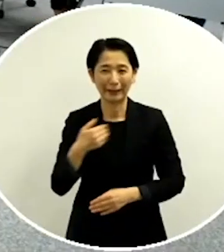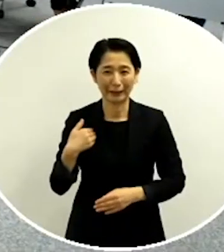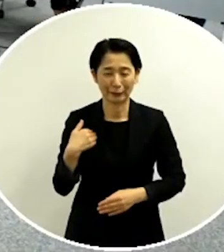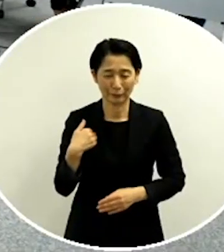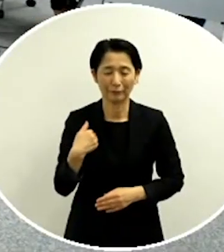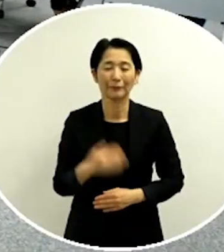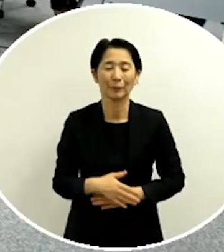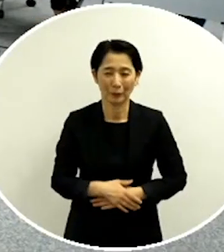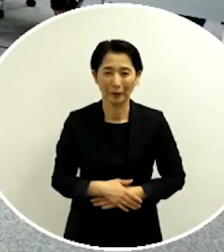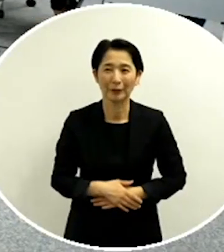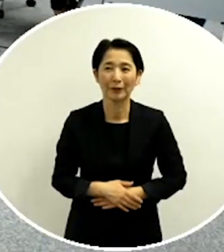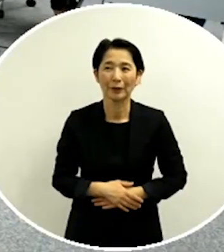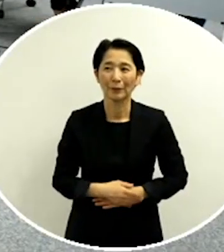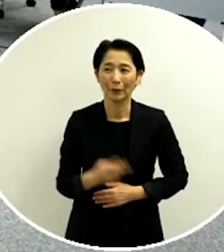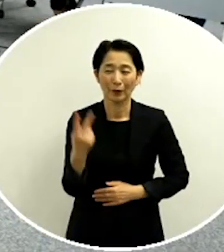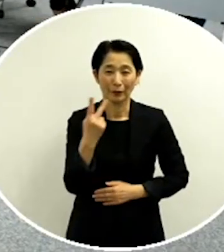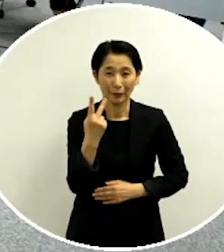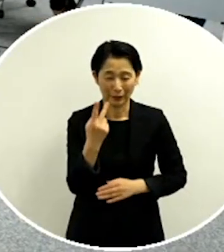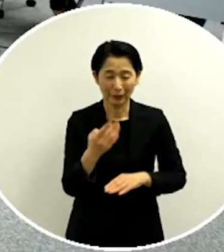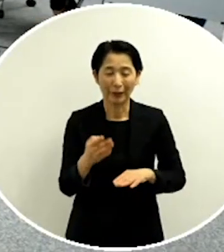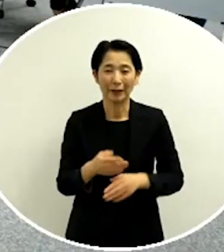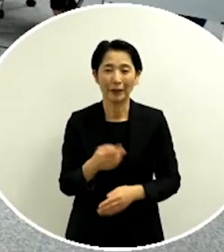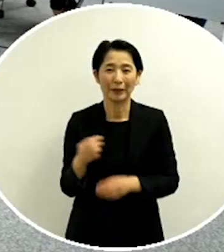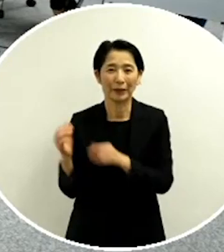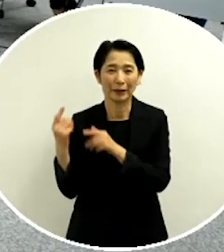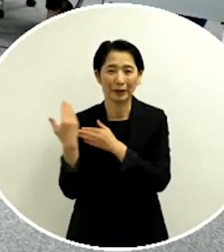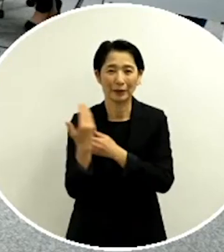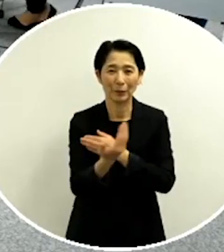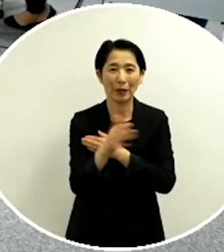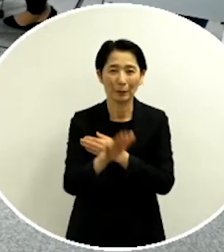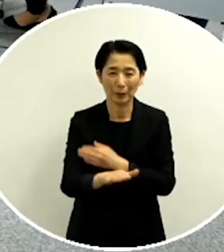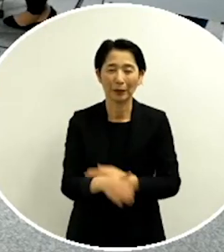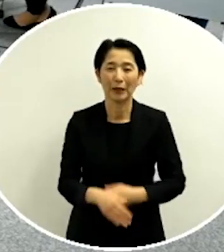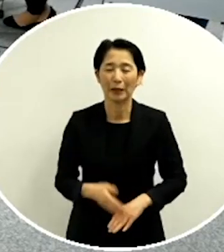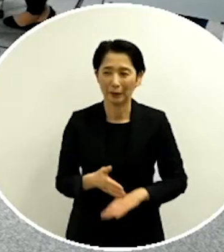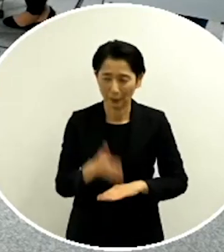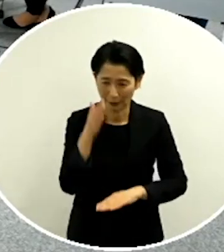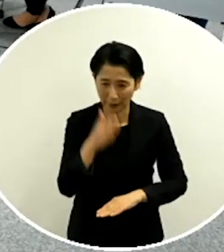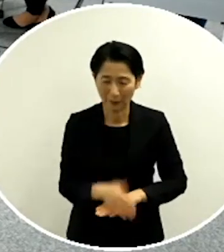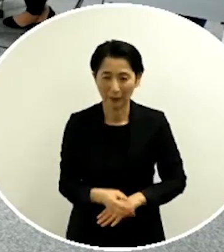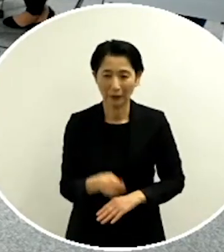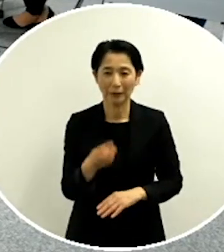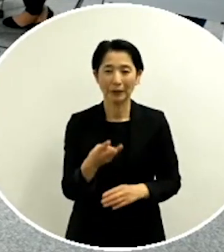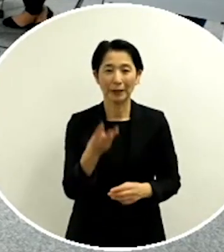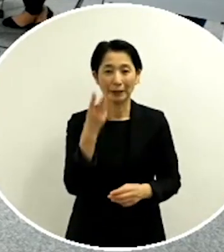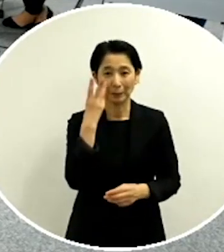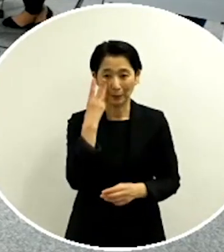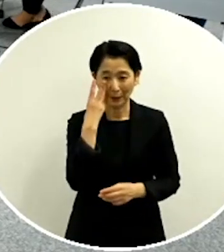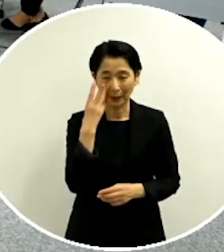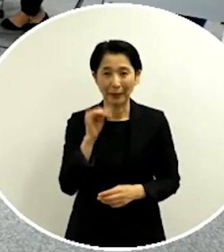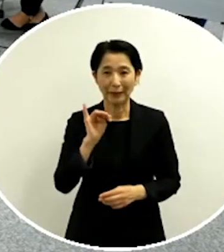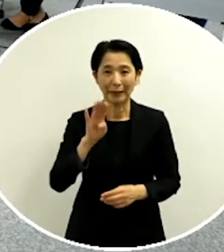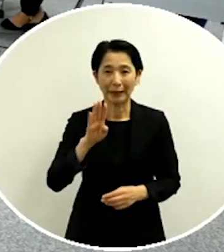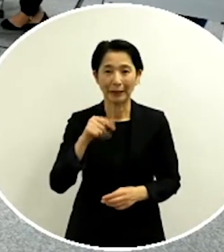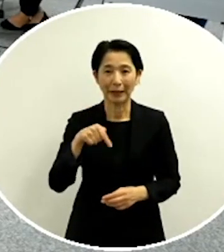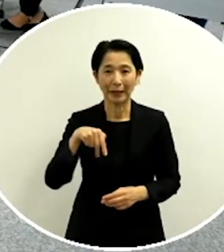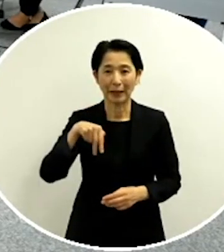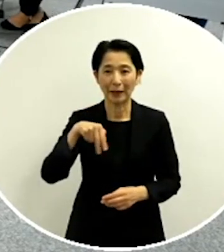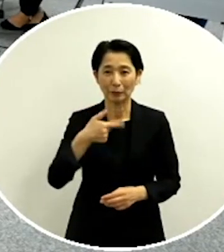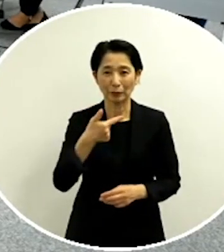以上の二人かご質問がありますけど続きまして3人目受けまむさんからのご質問もお願いいたし